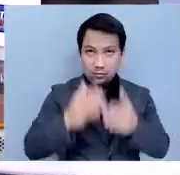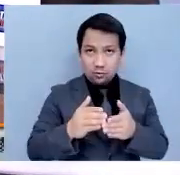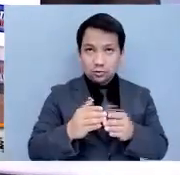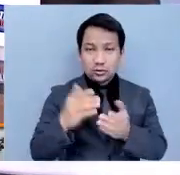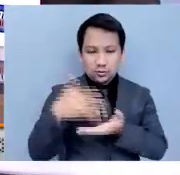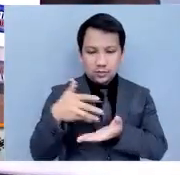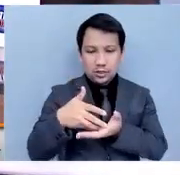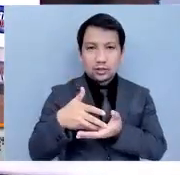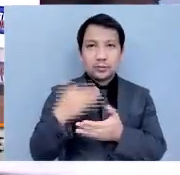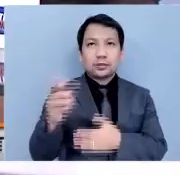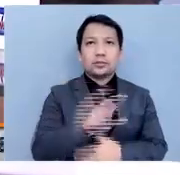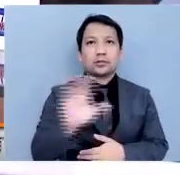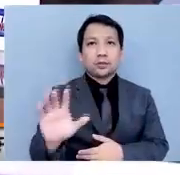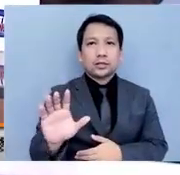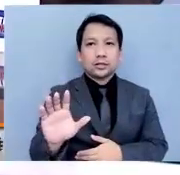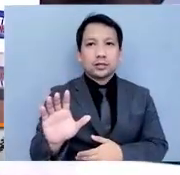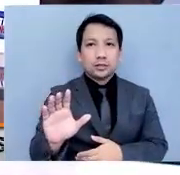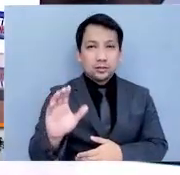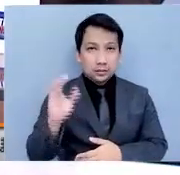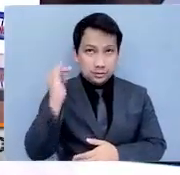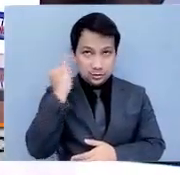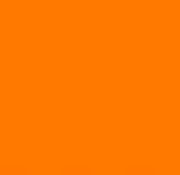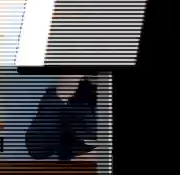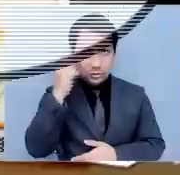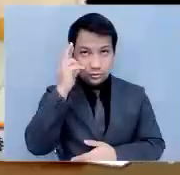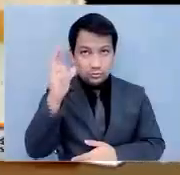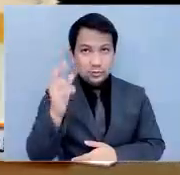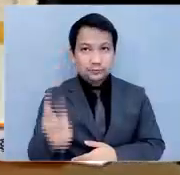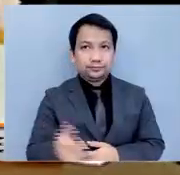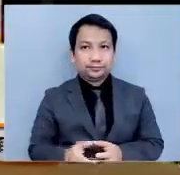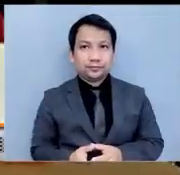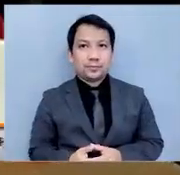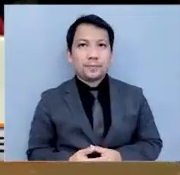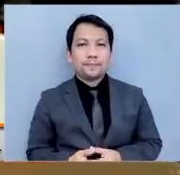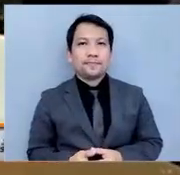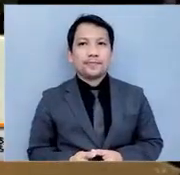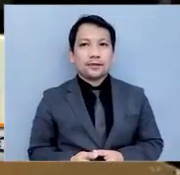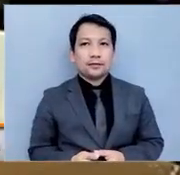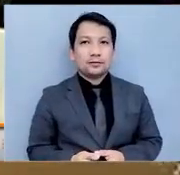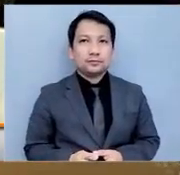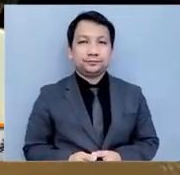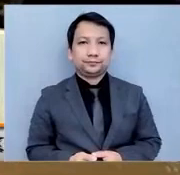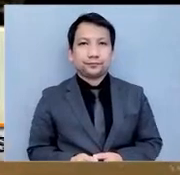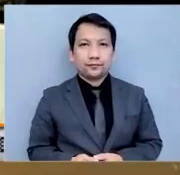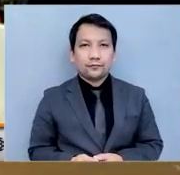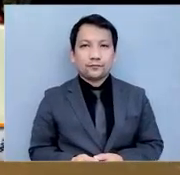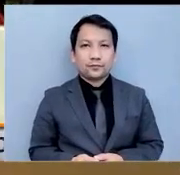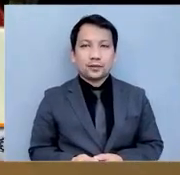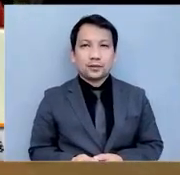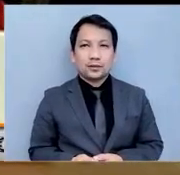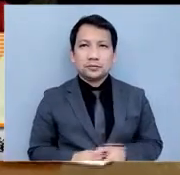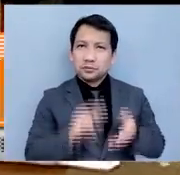pag-aaral. Nasa frontline ng balitang yan, si Gio Robles. A mouse and a cat.